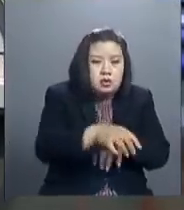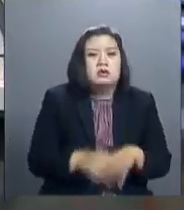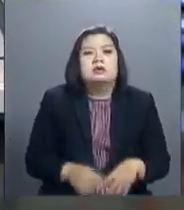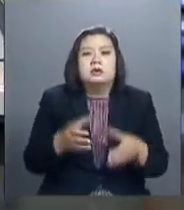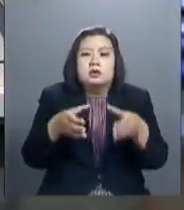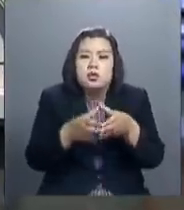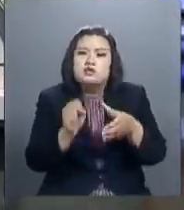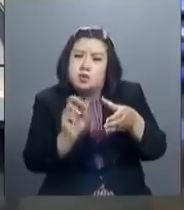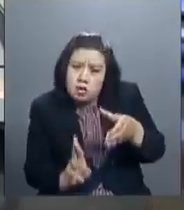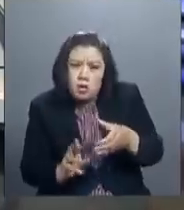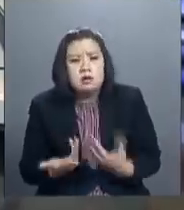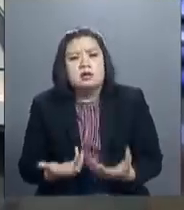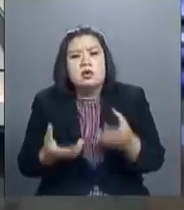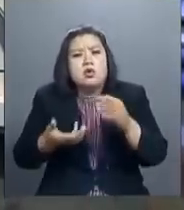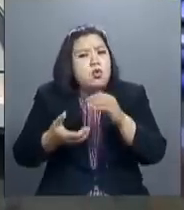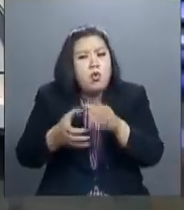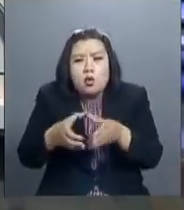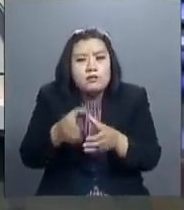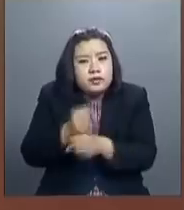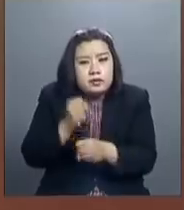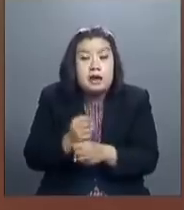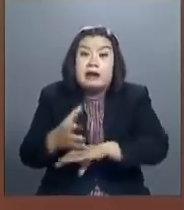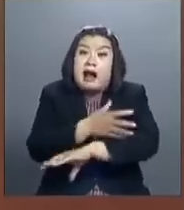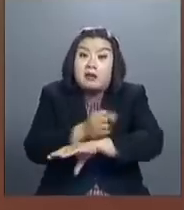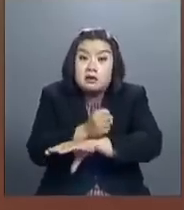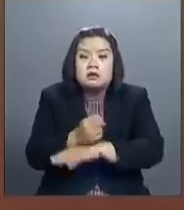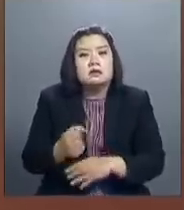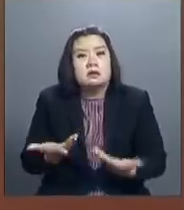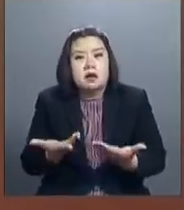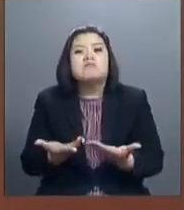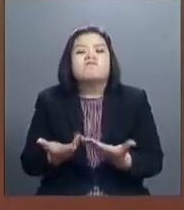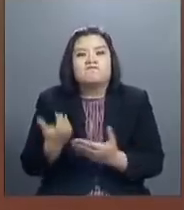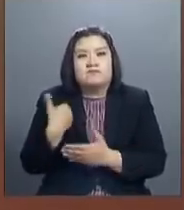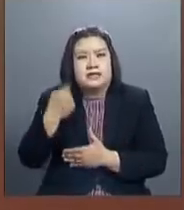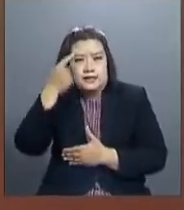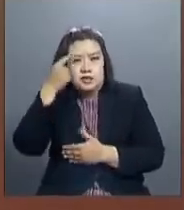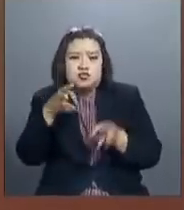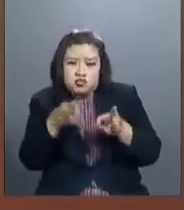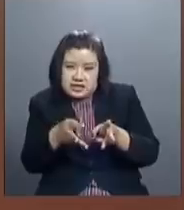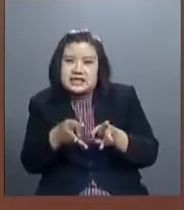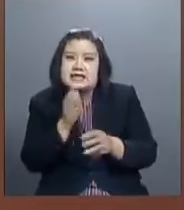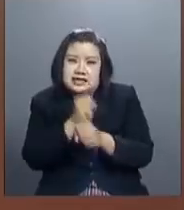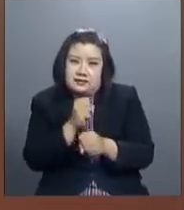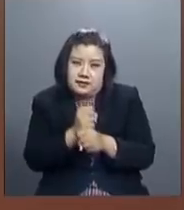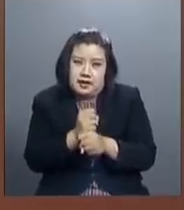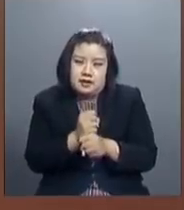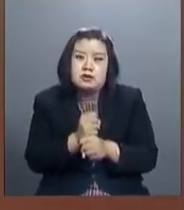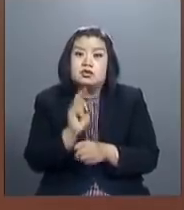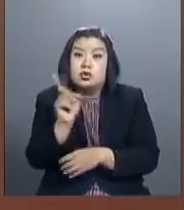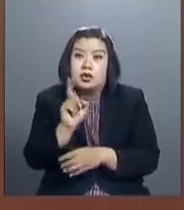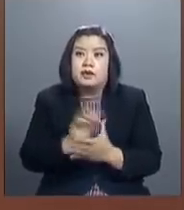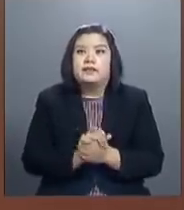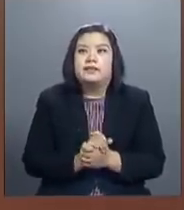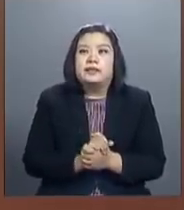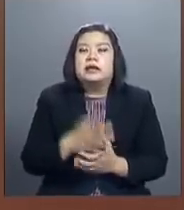พักที่เกี่ยวข้องกับการขับเคลื่อนทางการเมืองอันนี้ก็เพราะว่ามีกลยุทธ์หนึ่งนะคะกลยุทธ์นั้นก็คือกลยุทธ์ของการร